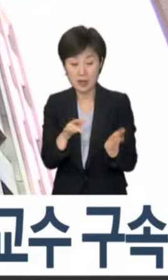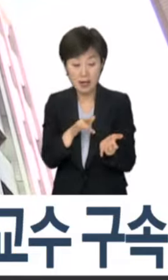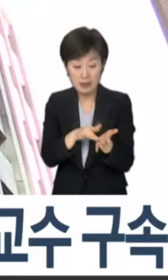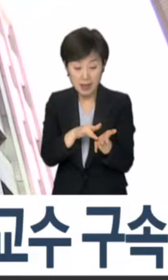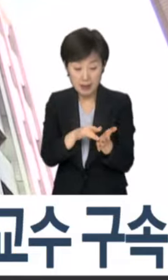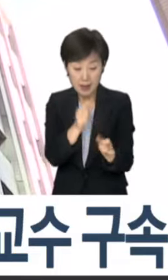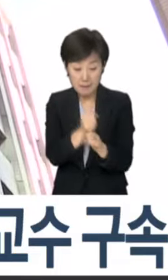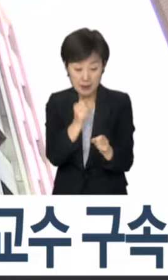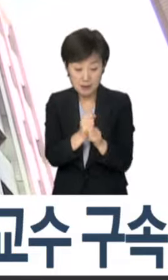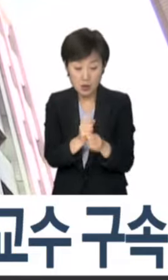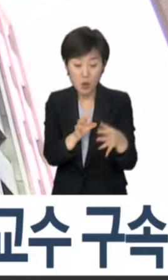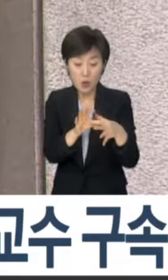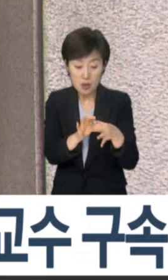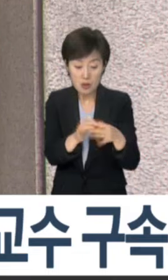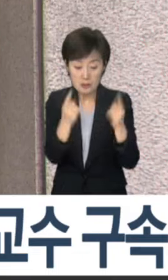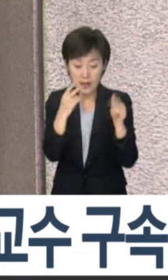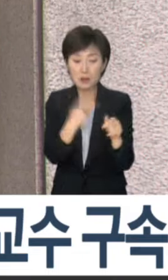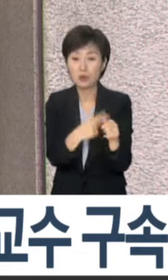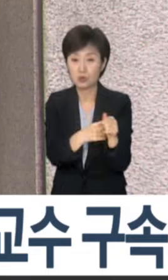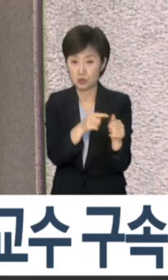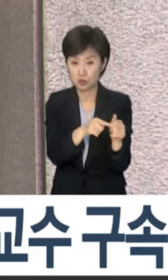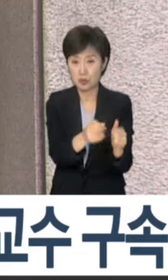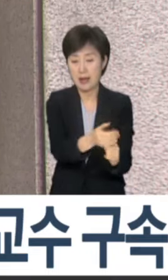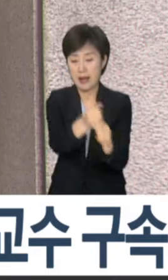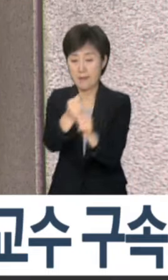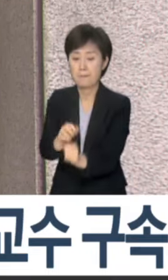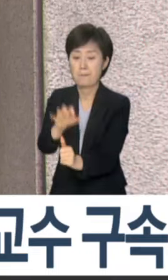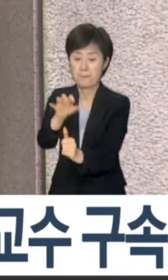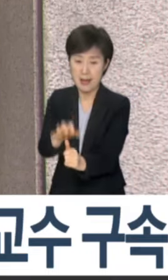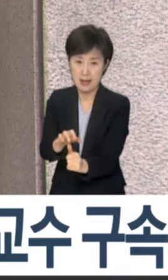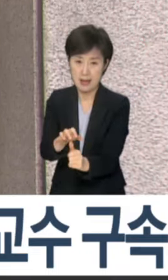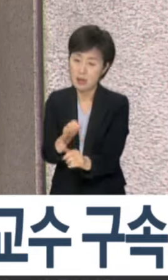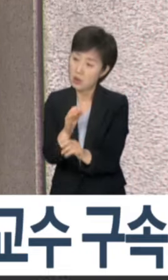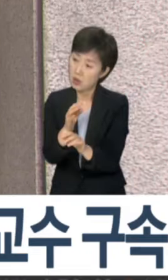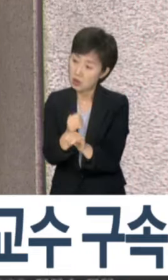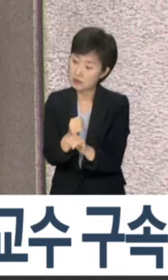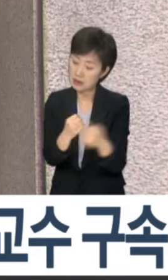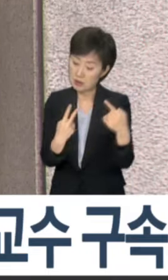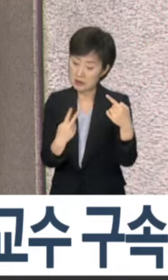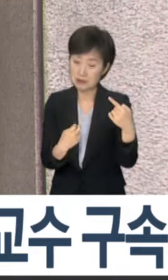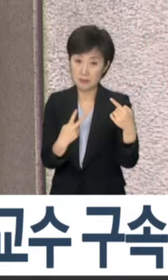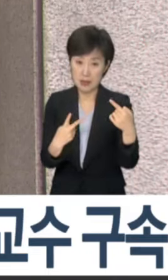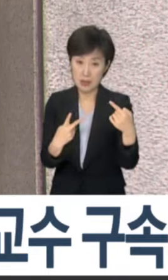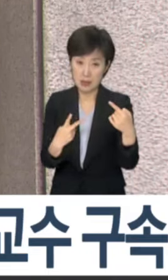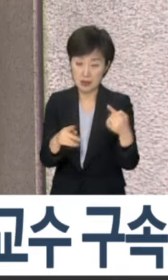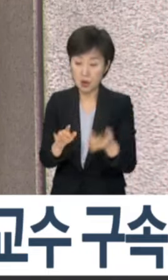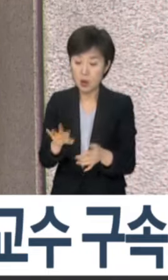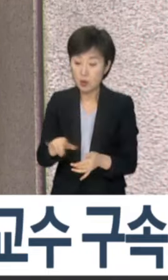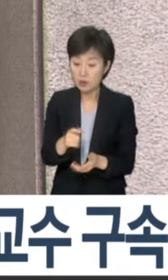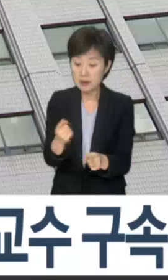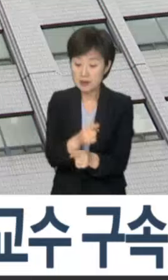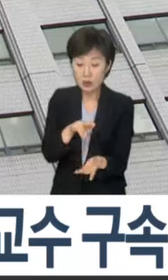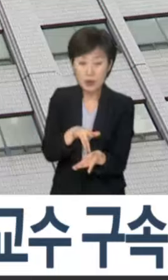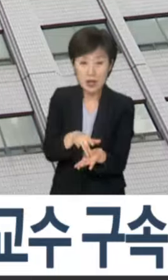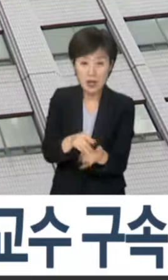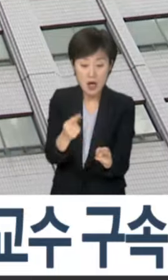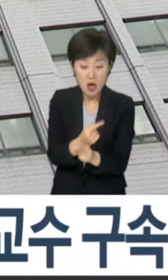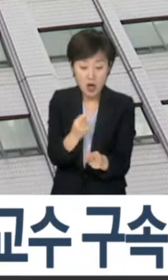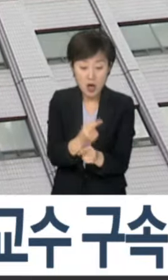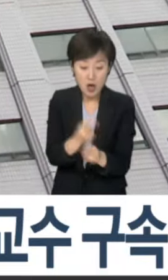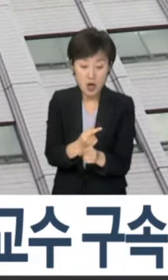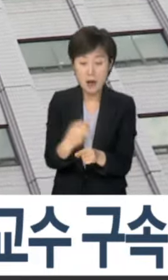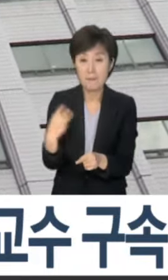교수를 구속했습니다 서울 서부지검은 지난 20일 제약업체 지사의 코로나 치료제 개발을 주도한 경희대